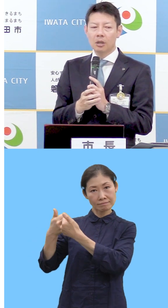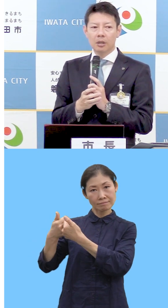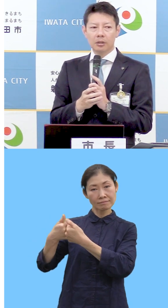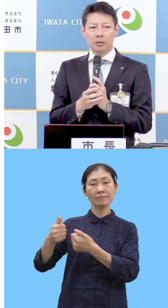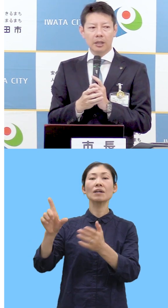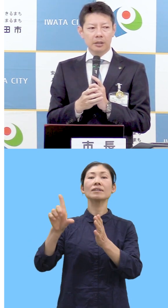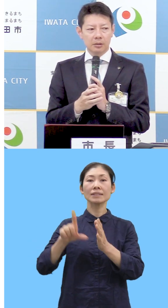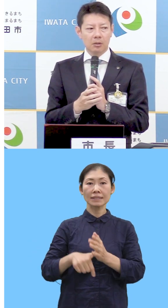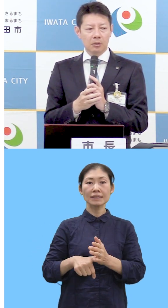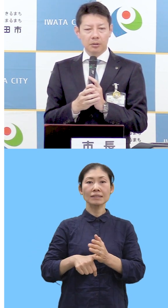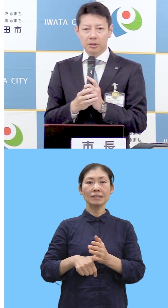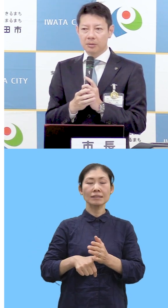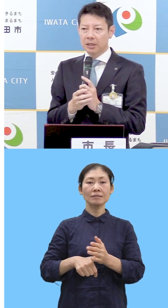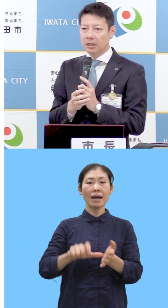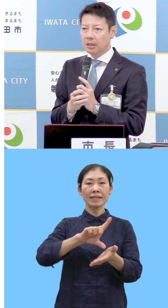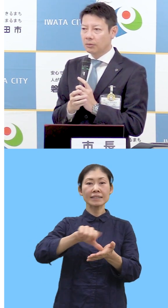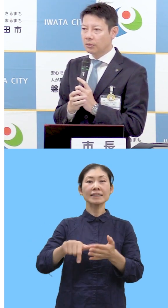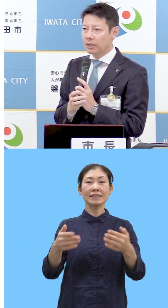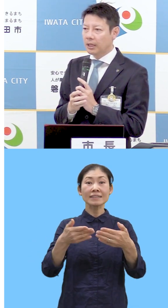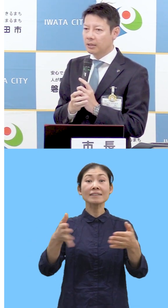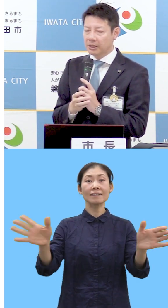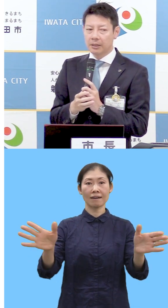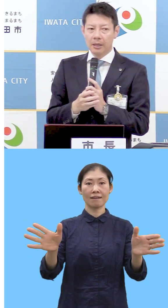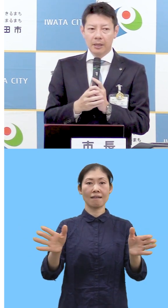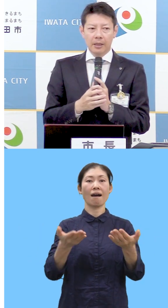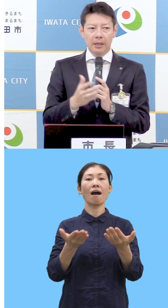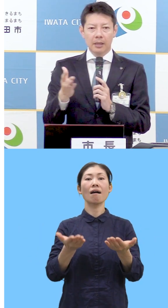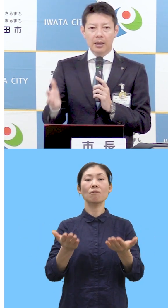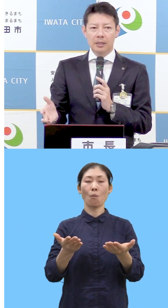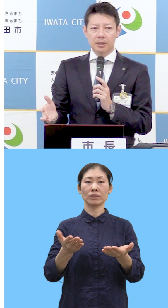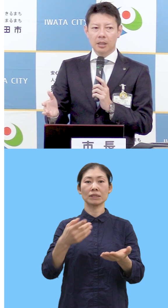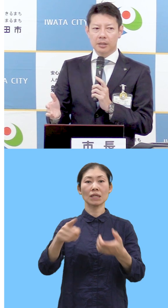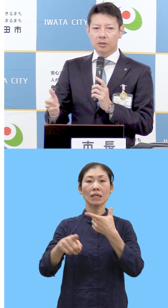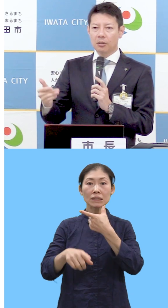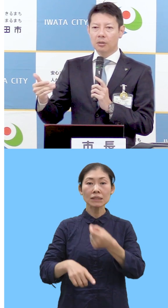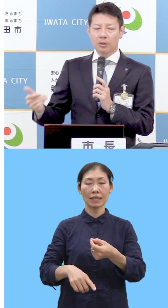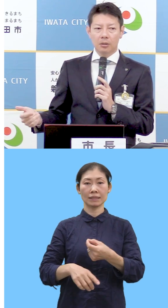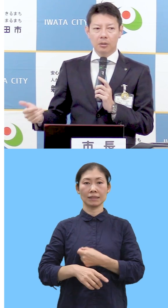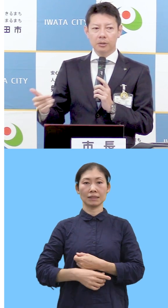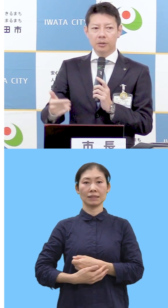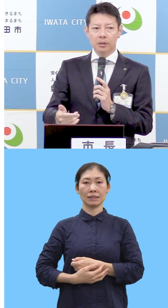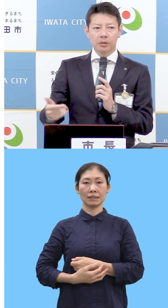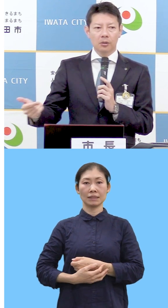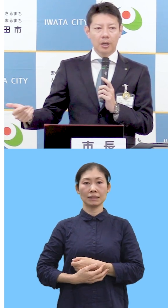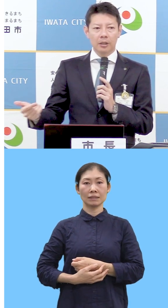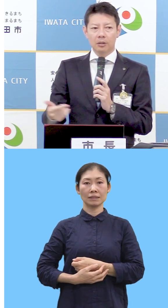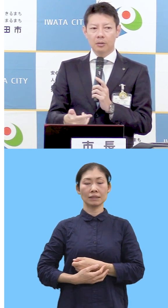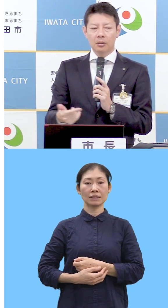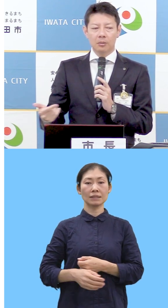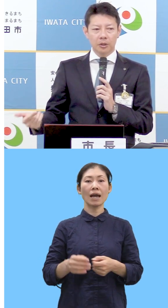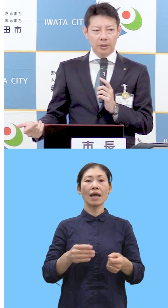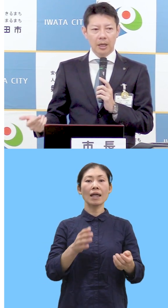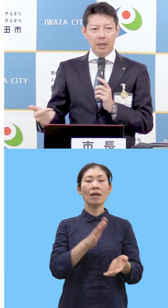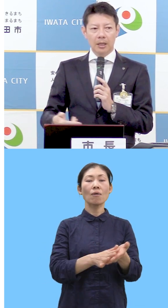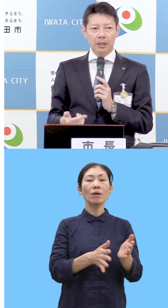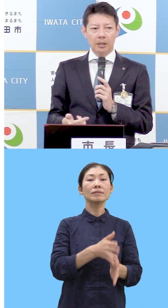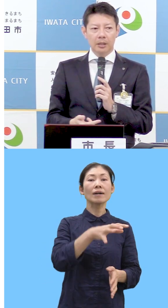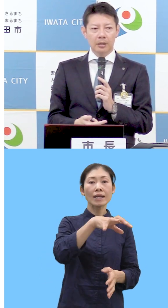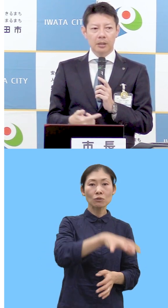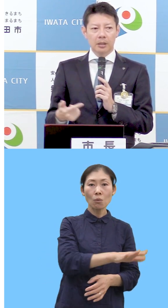たいという話を進めてきたところであります。園児たちと障害を持